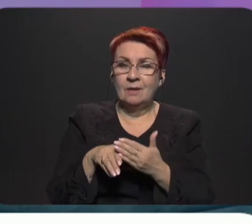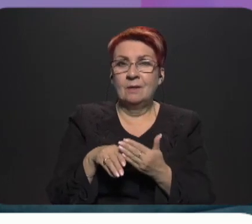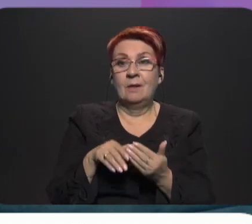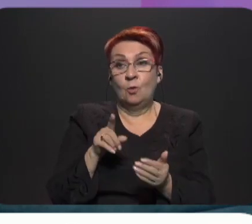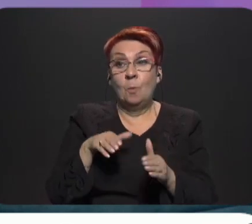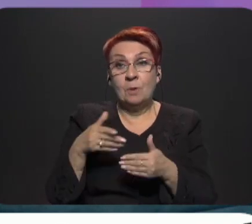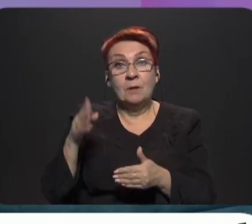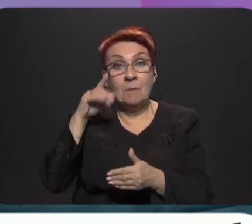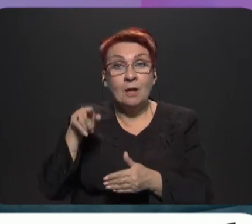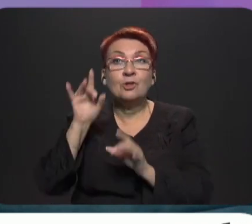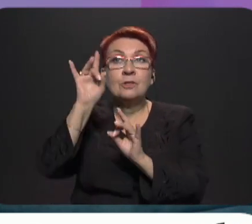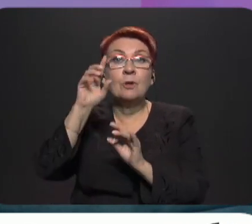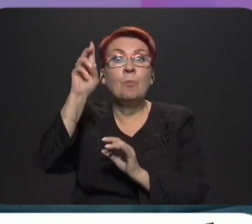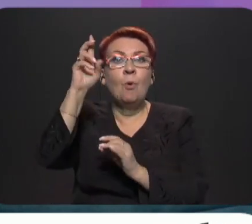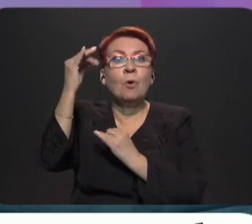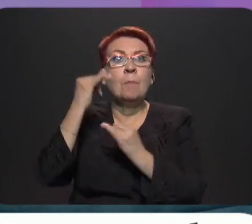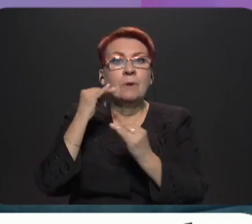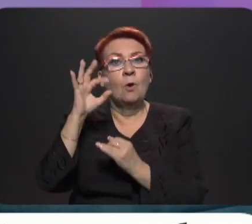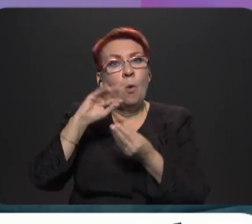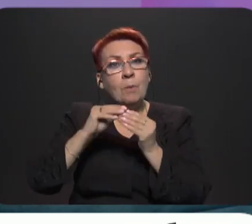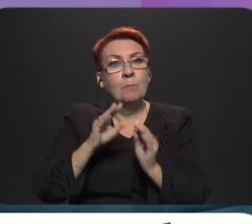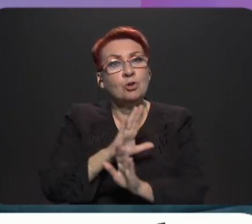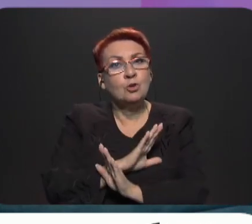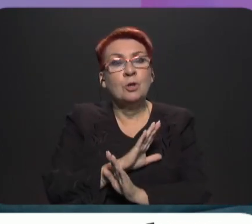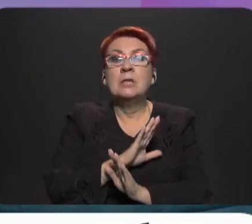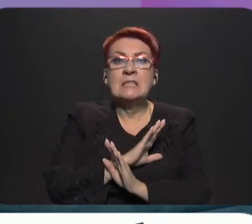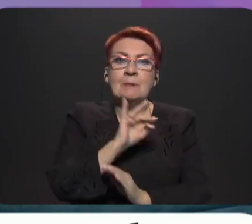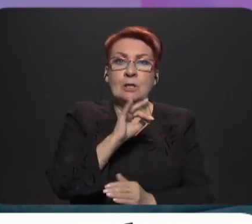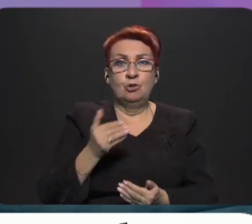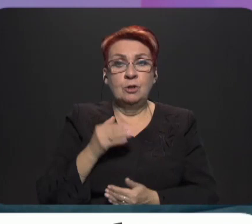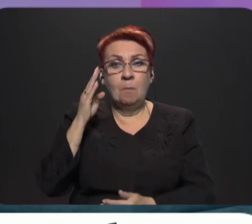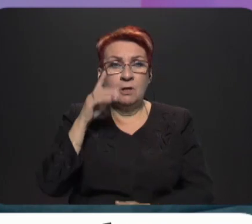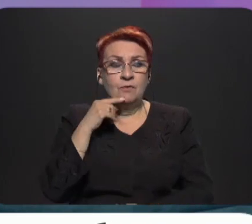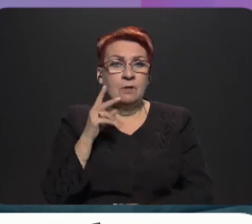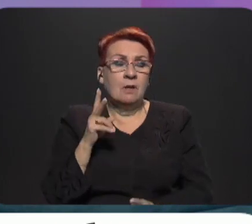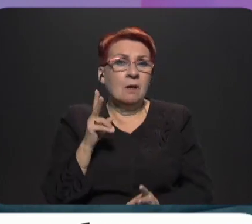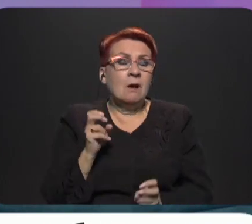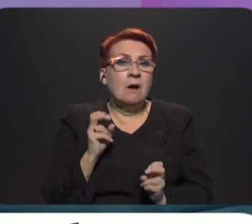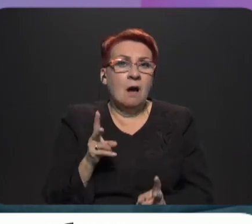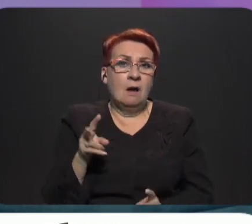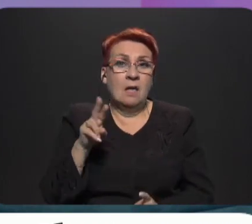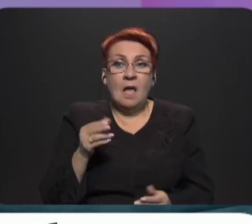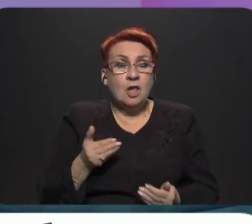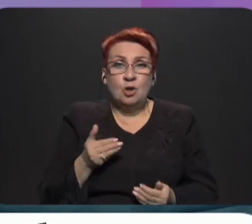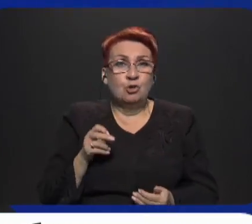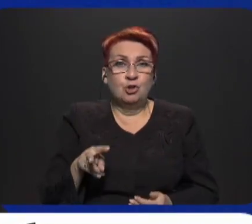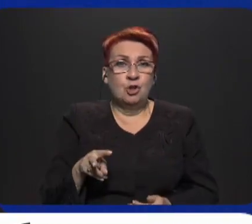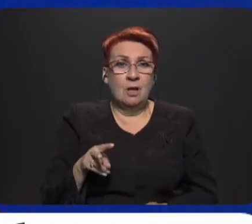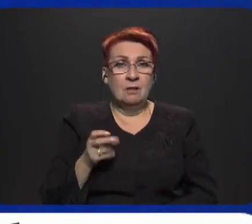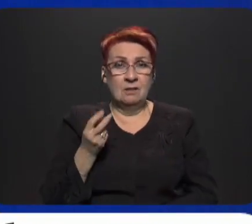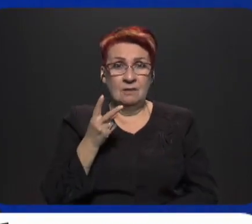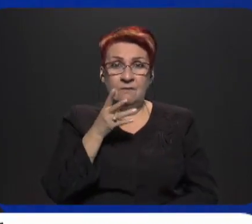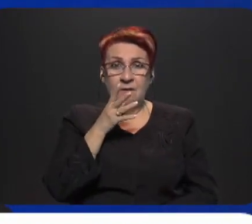поговорить с Богом об этой проблеме, о проблеме жизни и смерти. Потому что мальчик говорит: как же так? Я же не жил. И вот